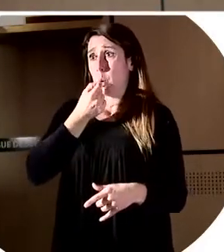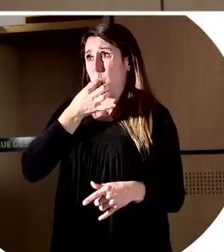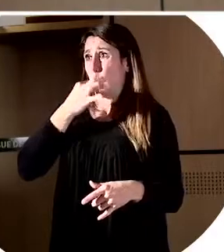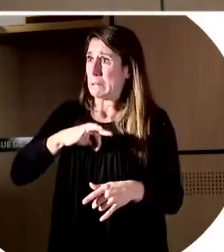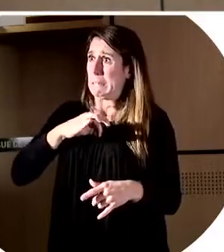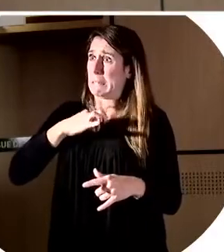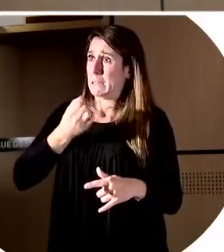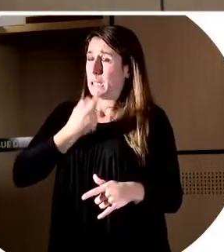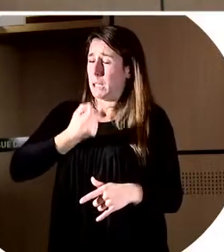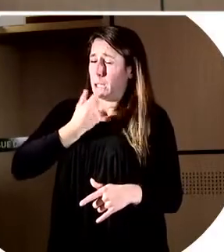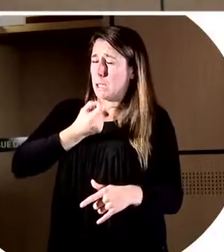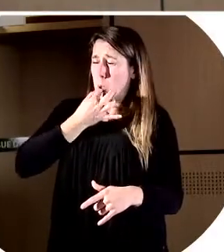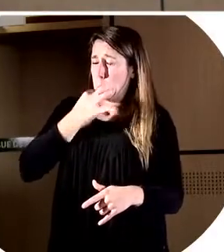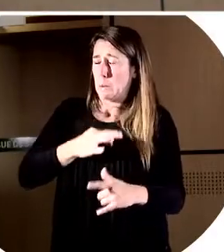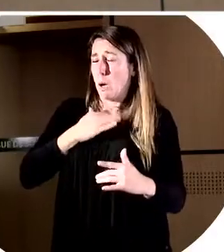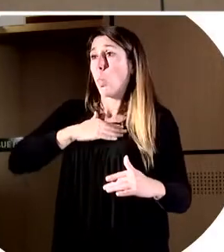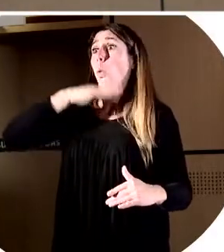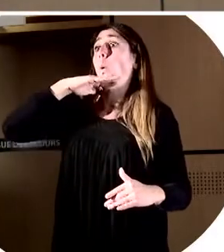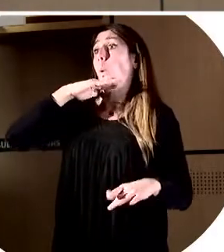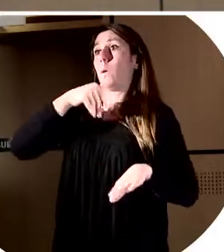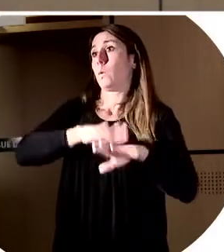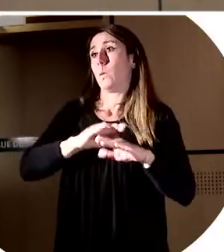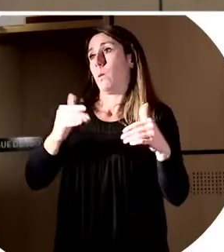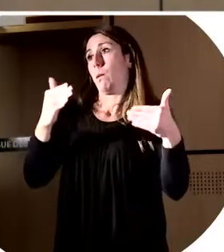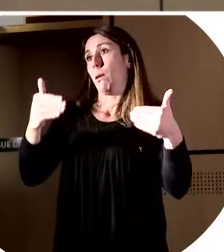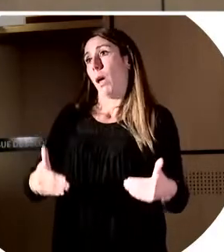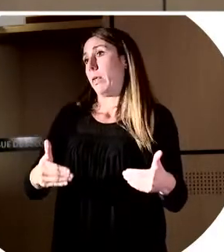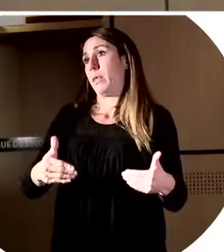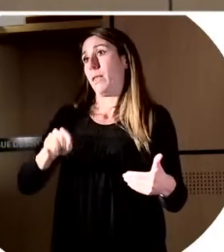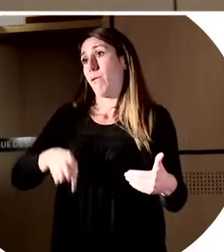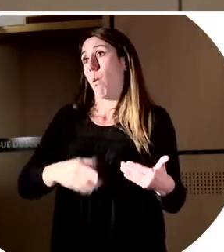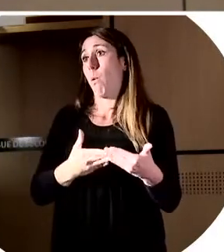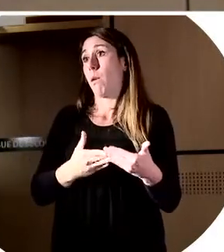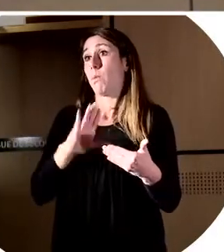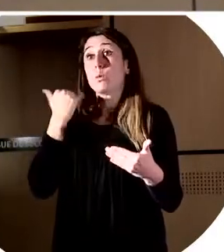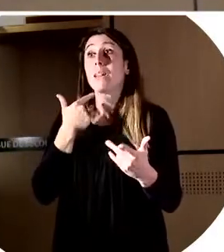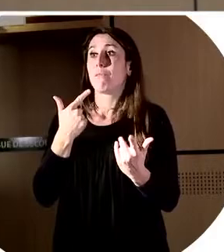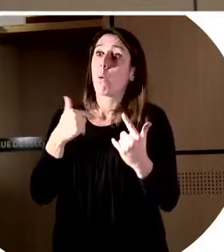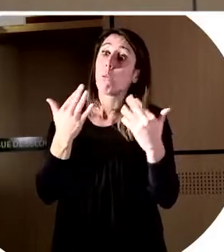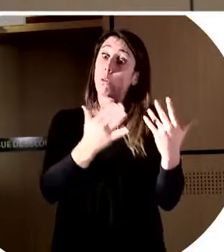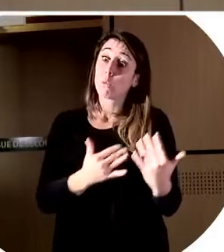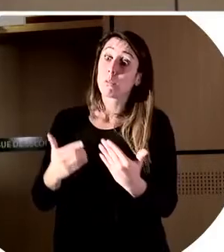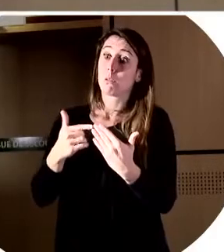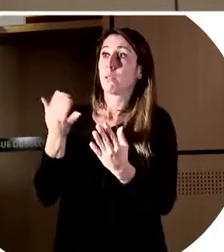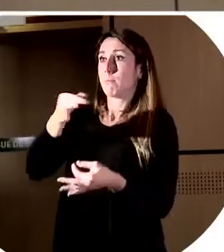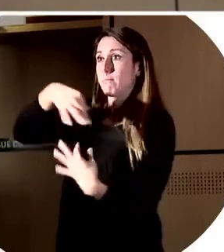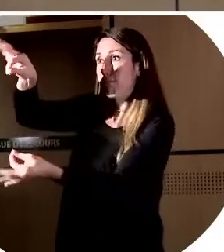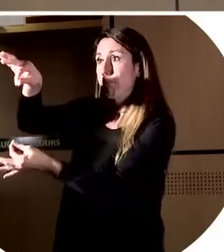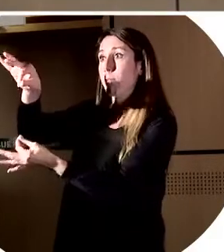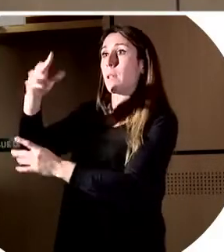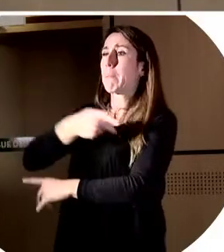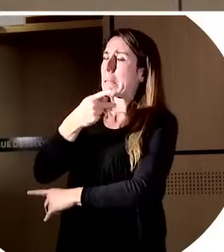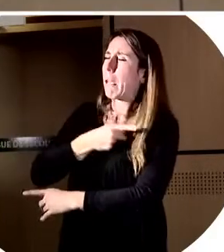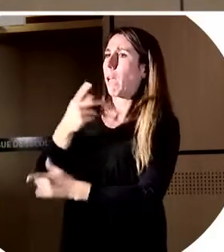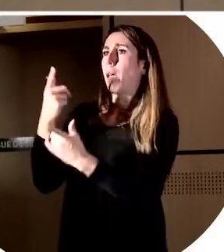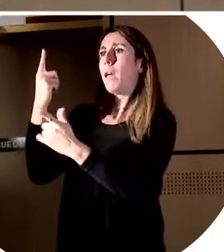toxicité. Et donc à terme, ce que j'aimerais, c'est que ces outils mathématiques aident le médecin et le pharmacien à